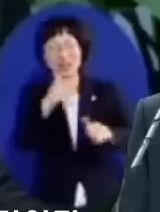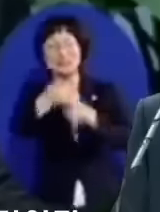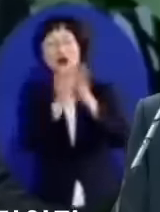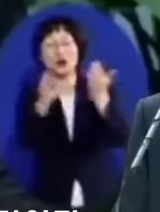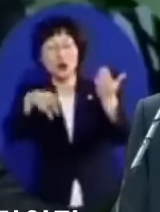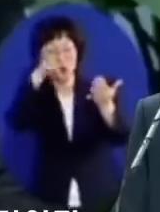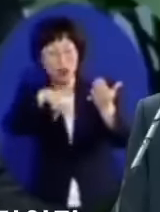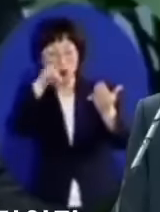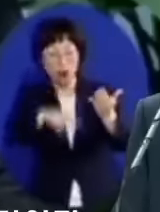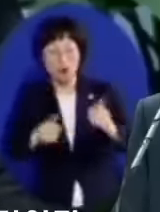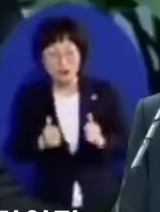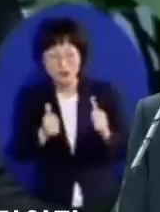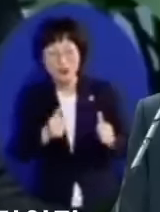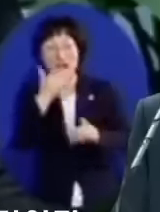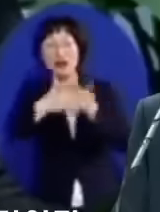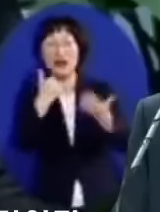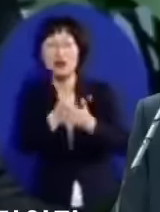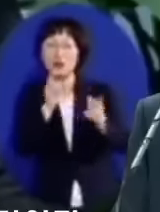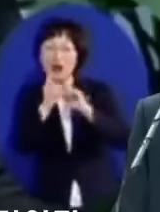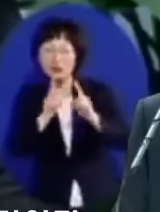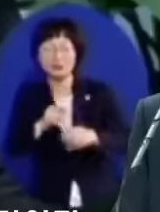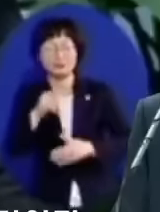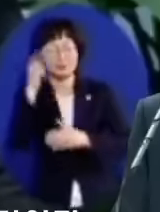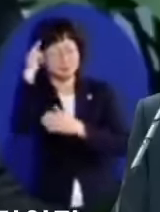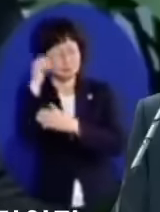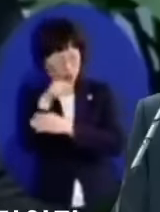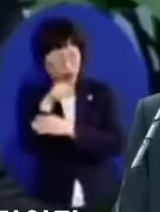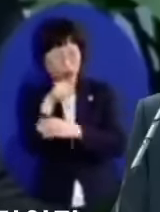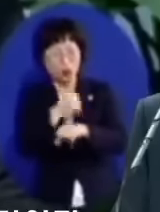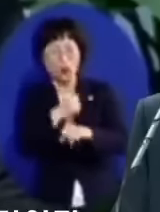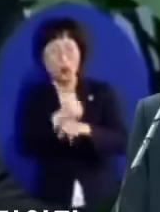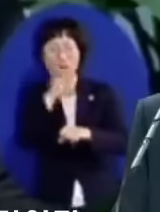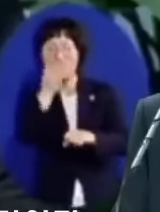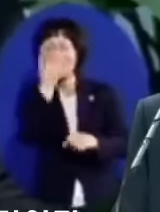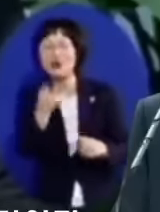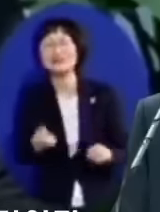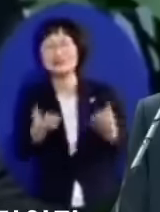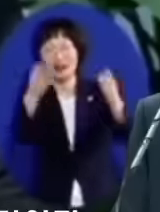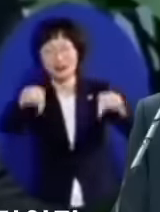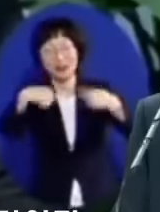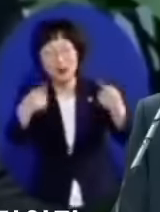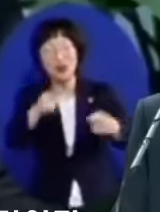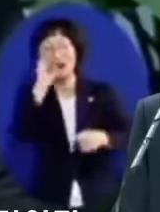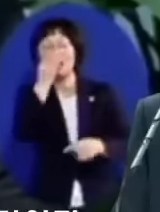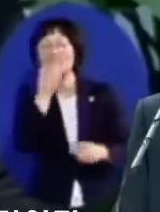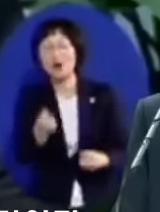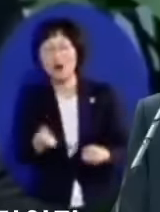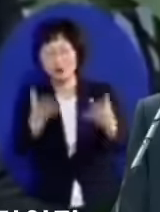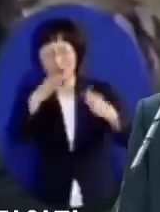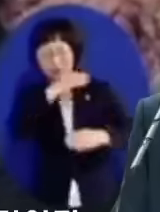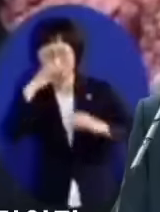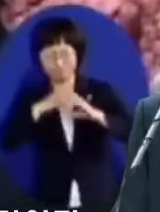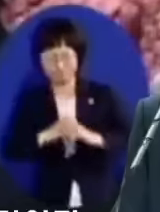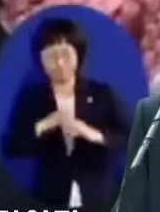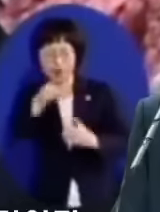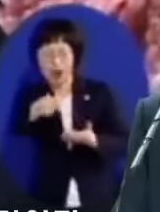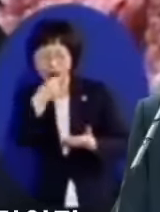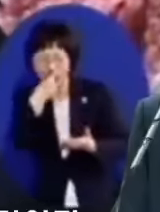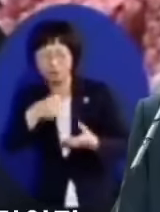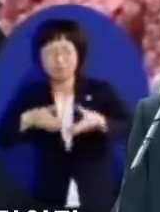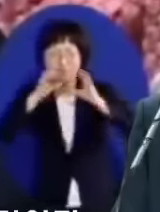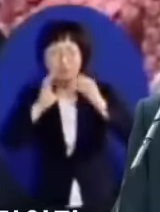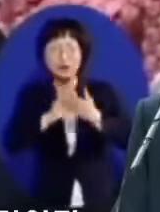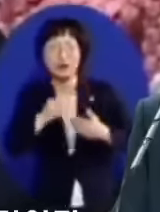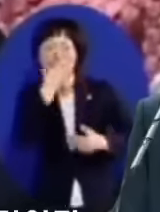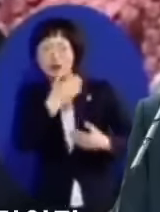읽고 성실하게 하나님 말씀을 묵상하고 성찬에 참여해서 성찬을 엄숙하게 받아들이면 영양실조가 안되고